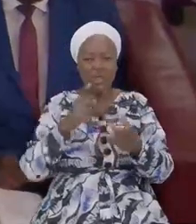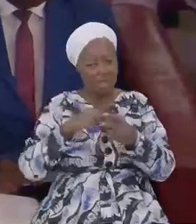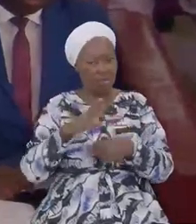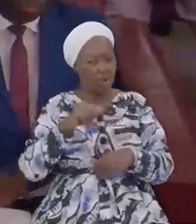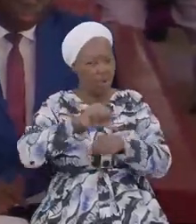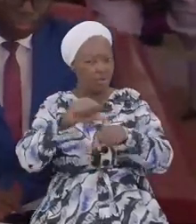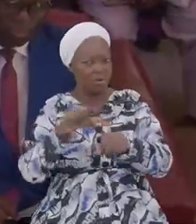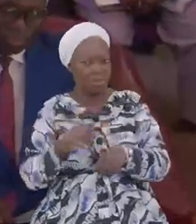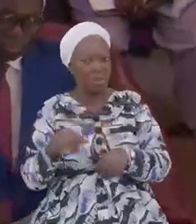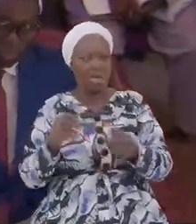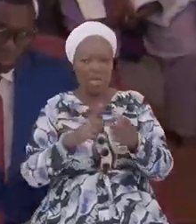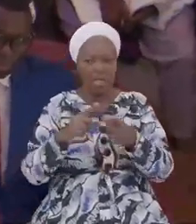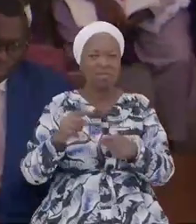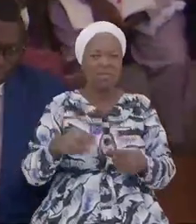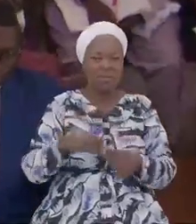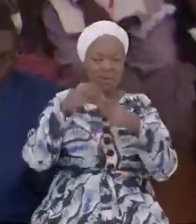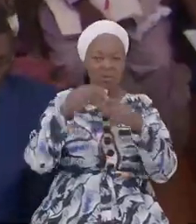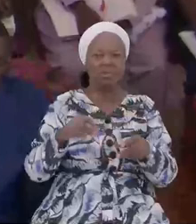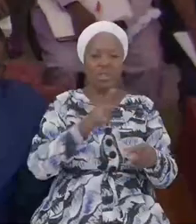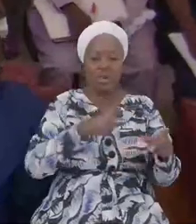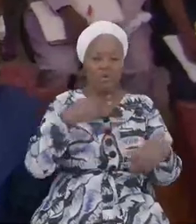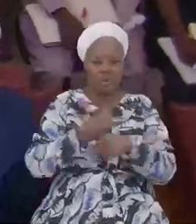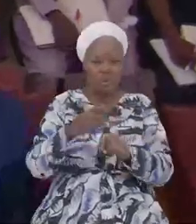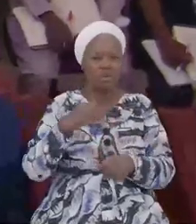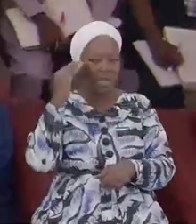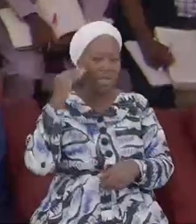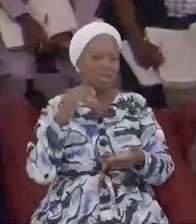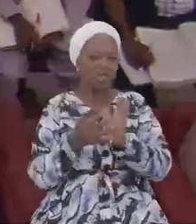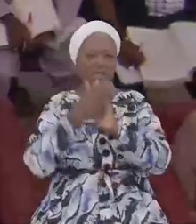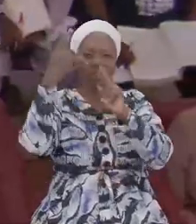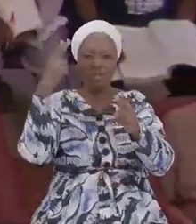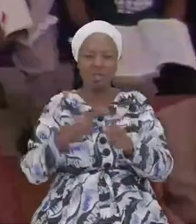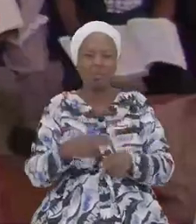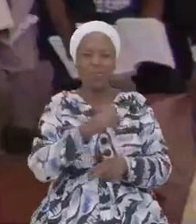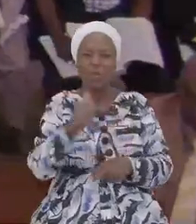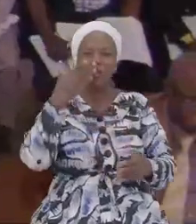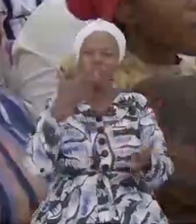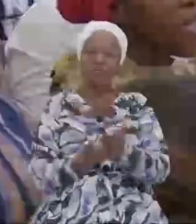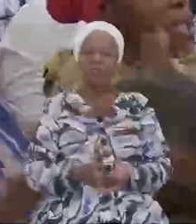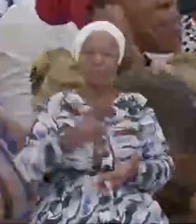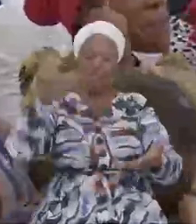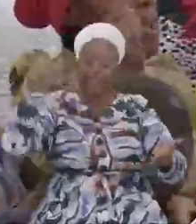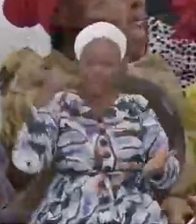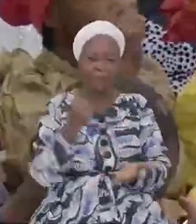caractère distinct, je prie, le Seigneur fera de vous la tête. Un bon amen là-bas.